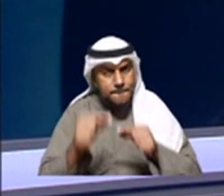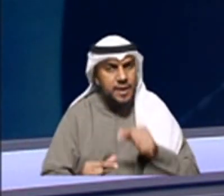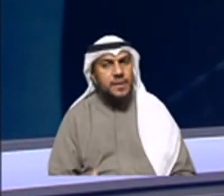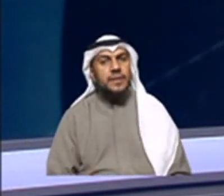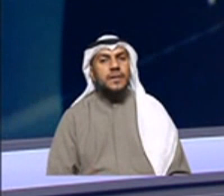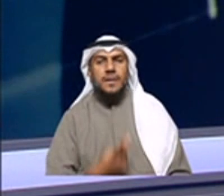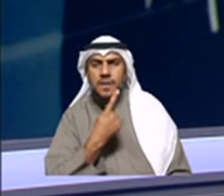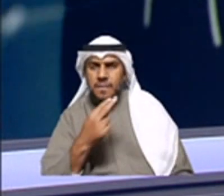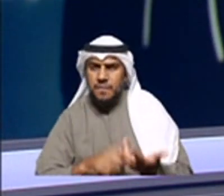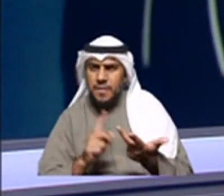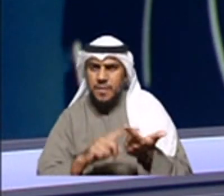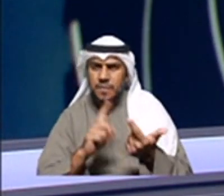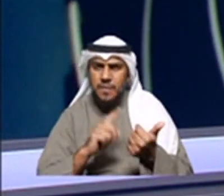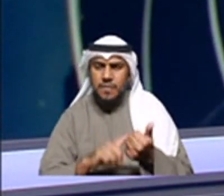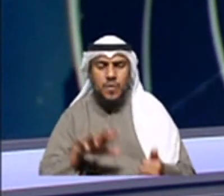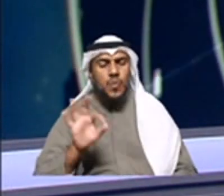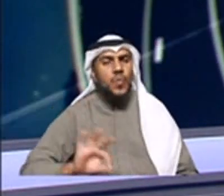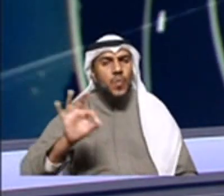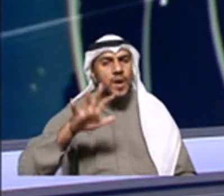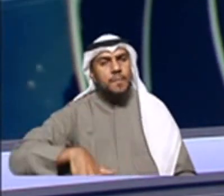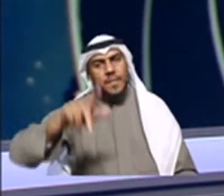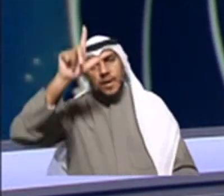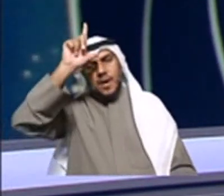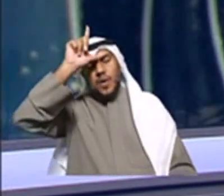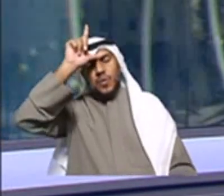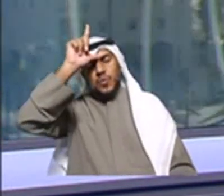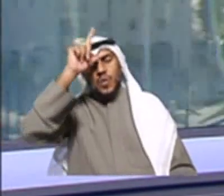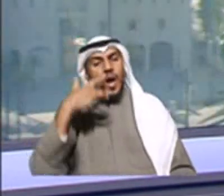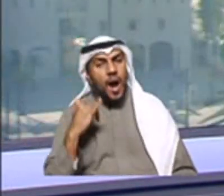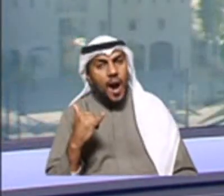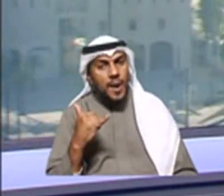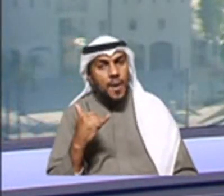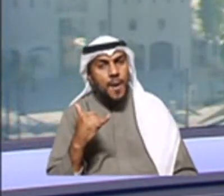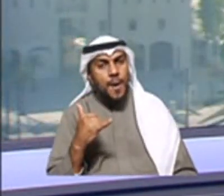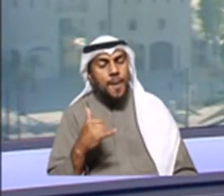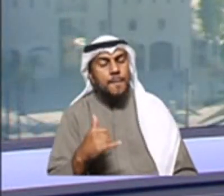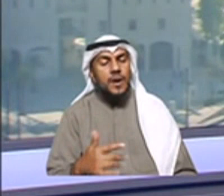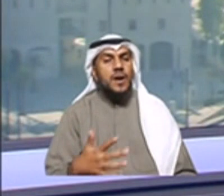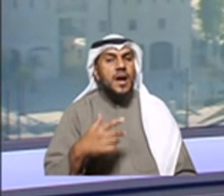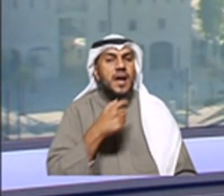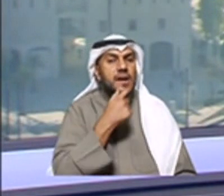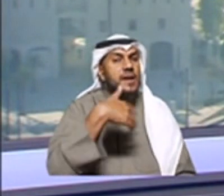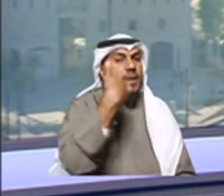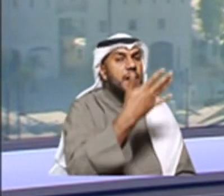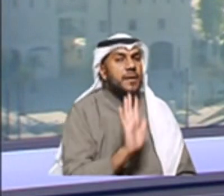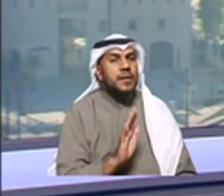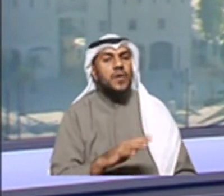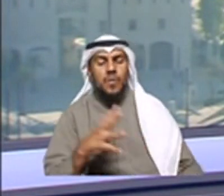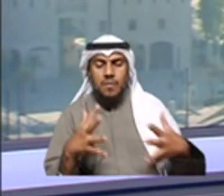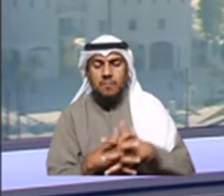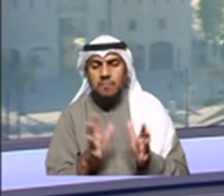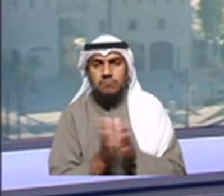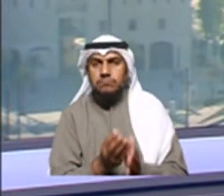الاستثمارات العربية والأجنبية في الأردن بعد أن وصلت قيمة هذه الاستثمارات لأكثر من 18 مليار